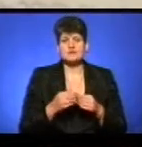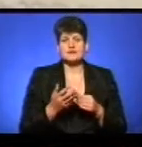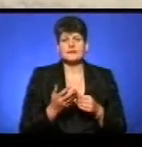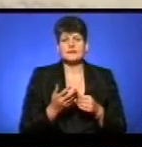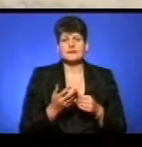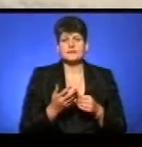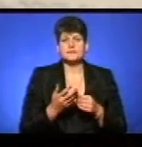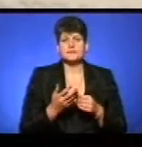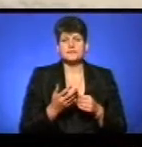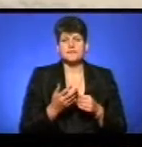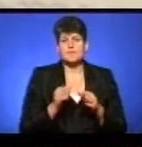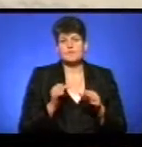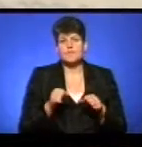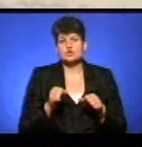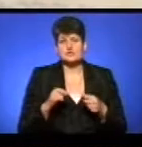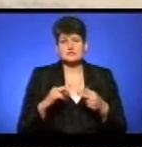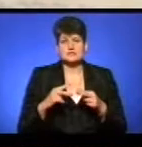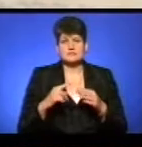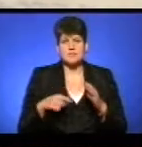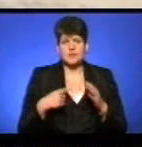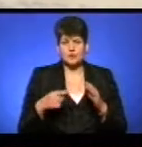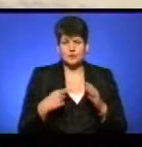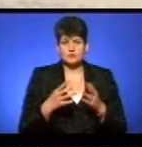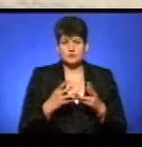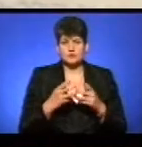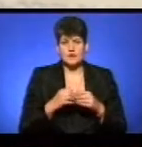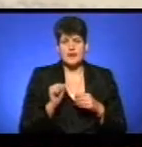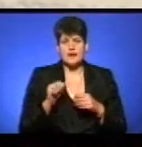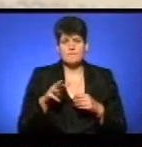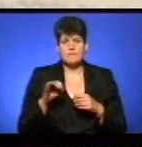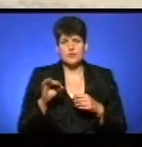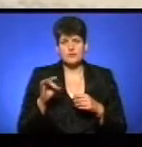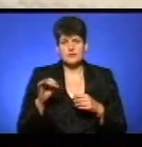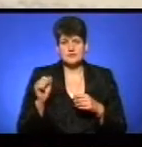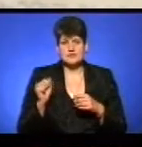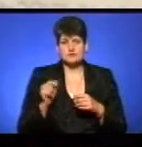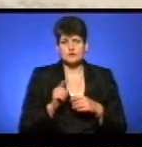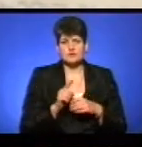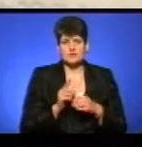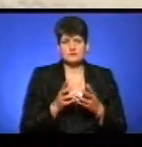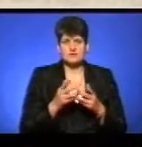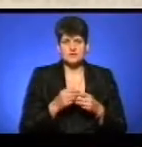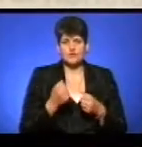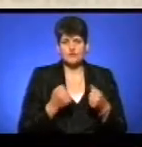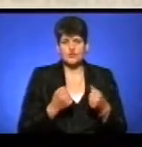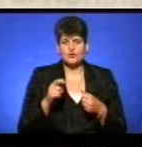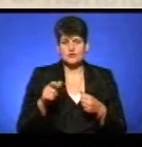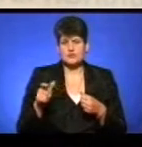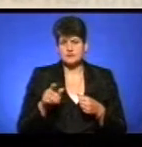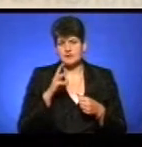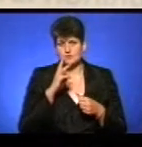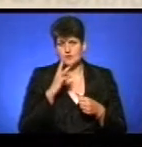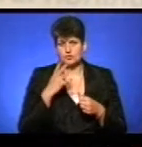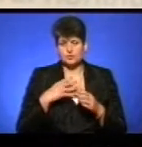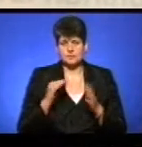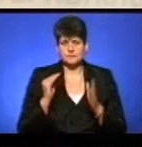можливості заміни коліс, розраховується амортизація, розраховується норматив численності водіїв. Заробітну плату, яку ми